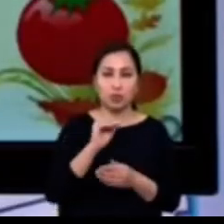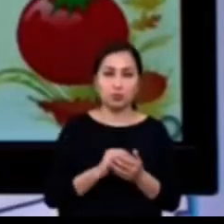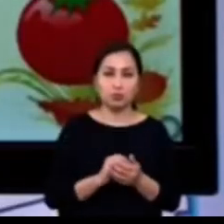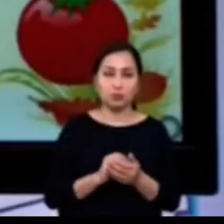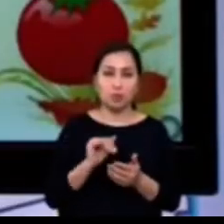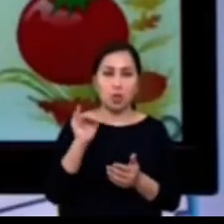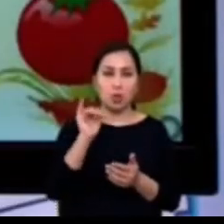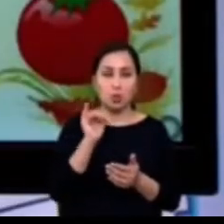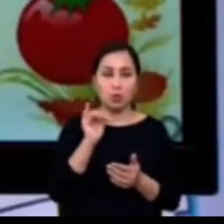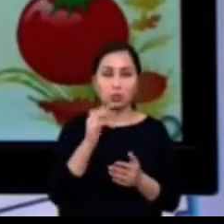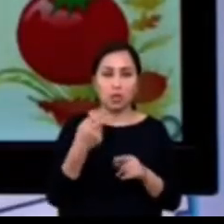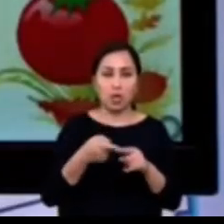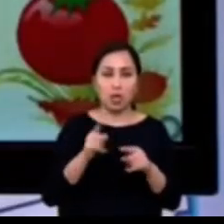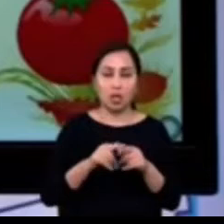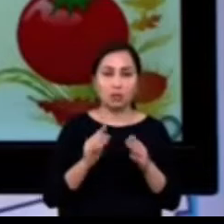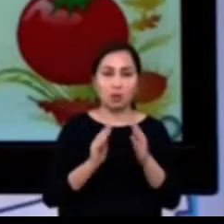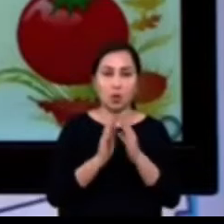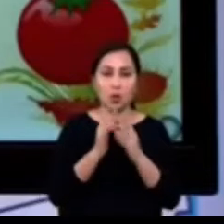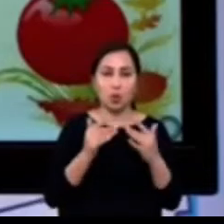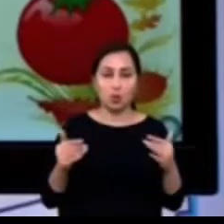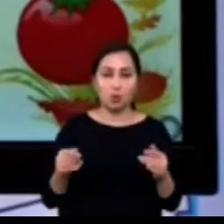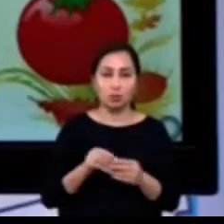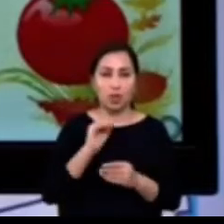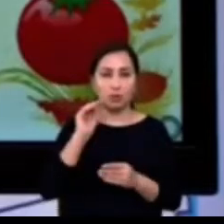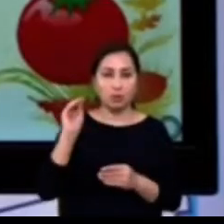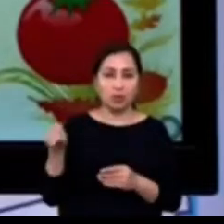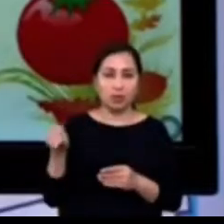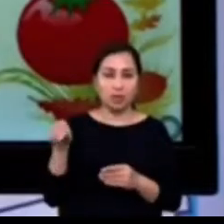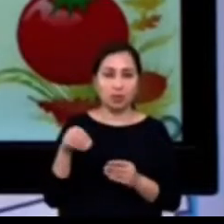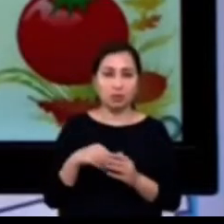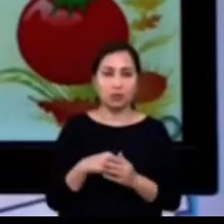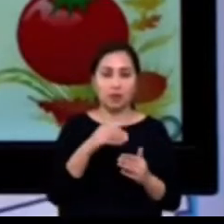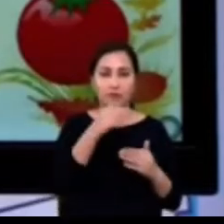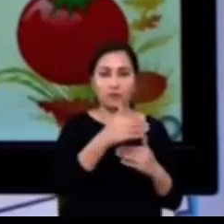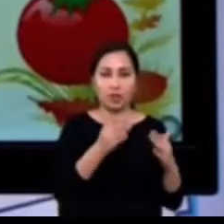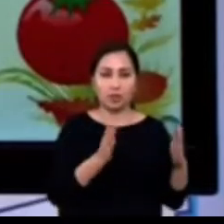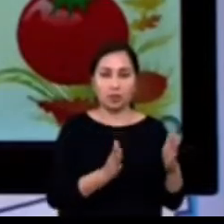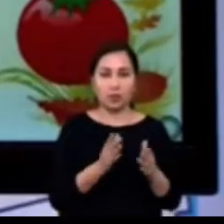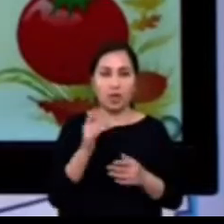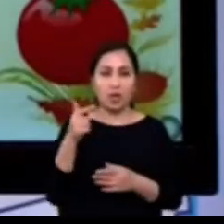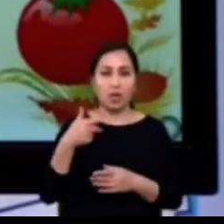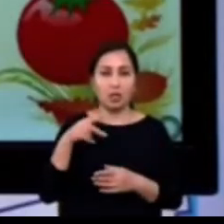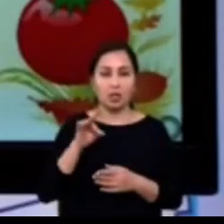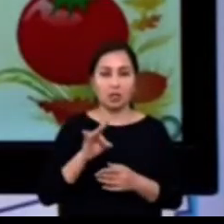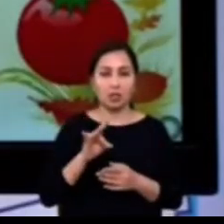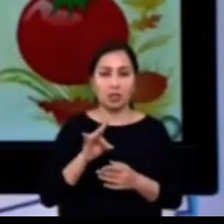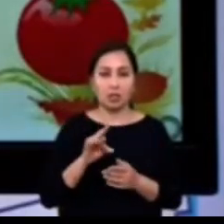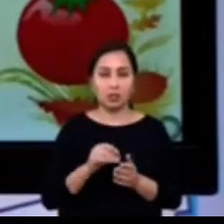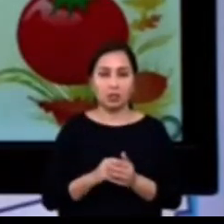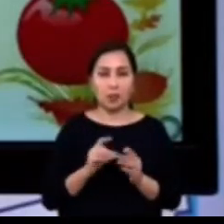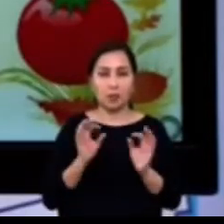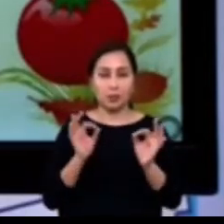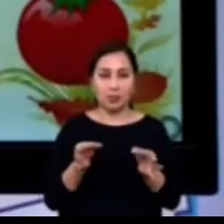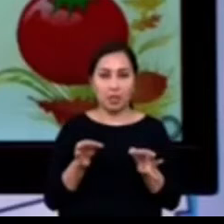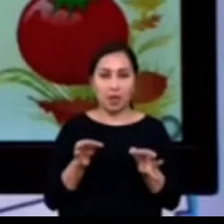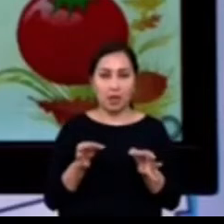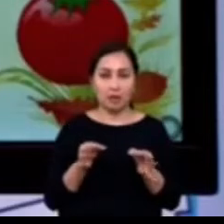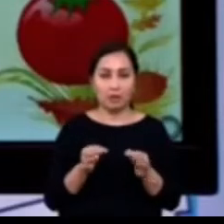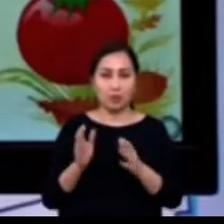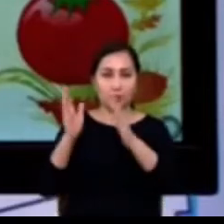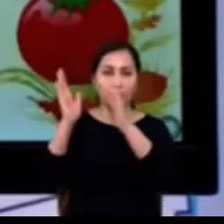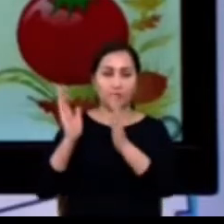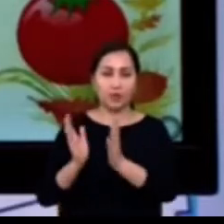Правильно, капуста – это овощ, она отправляется в ящик. А гранат? Правильно, ребята,